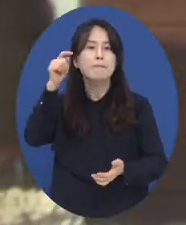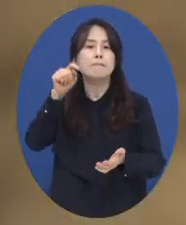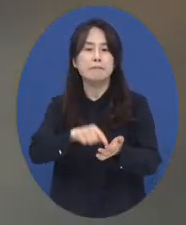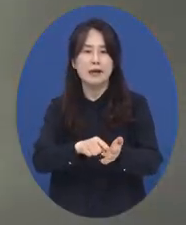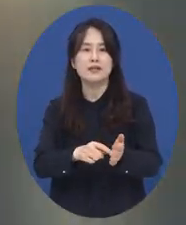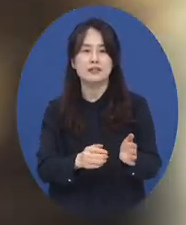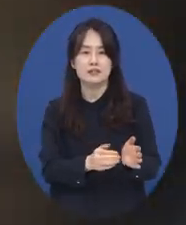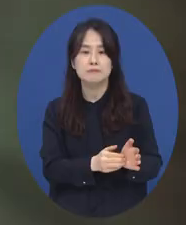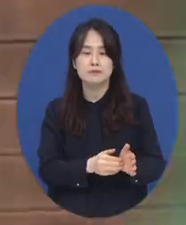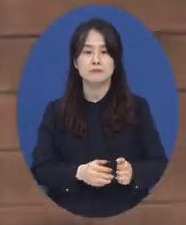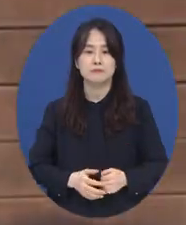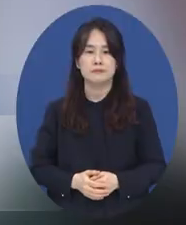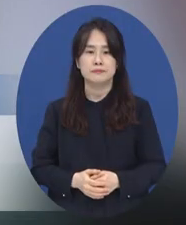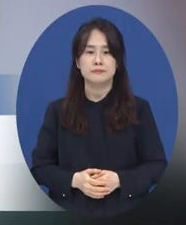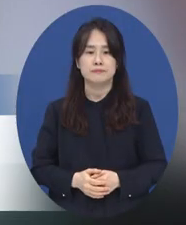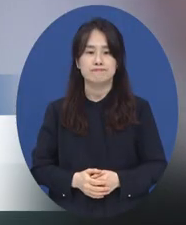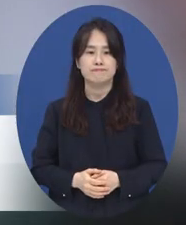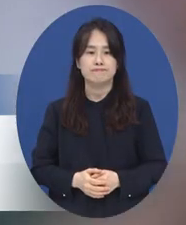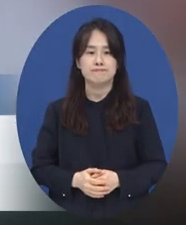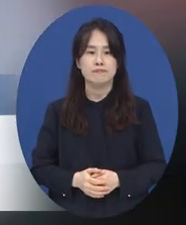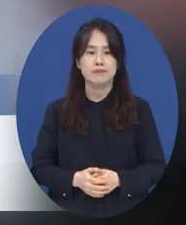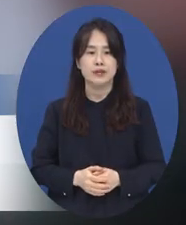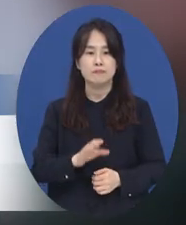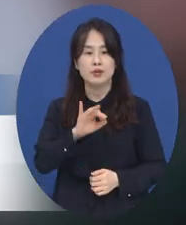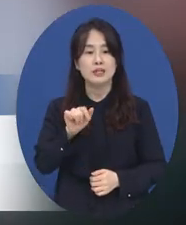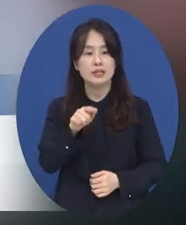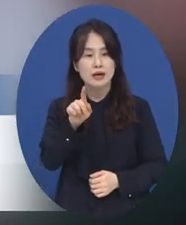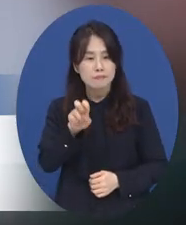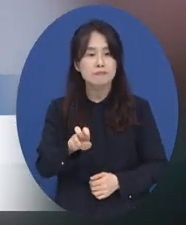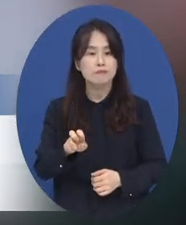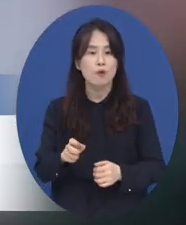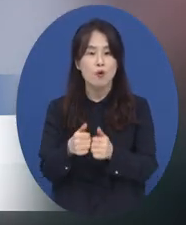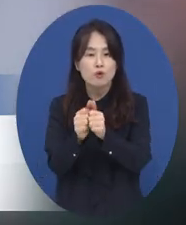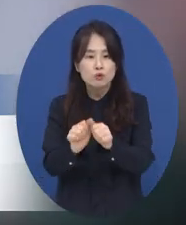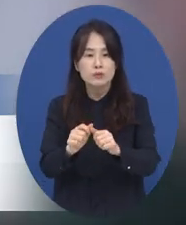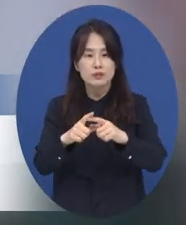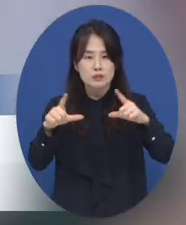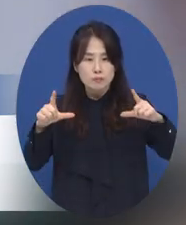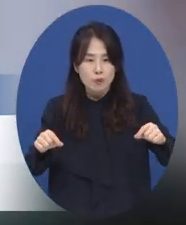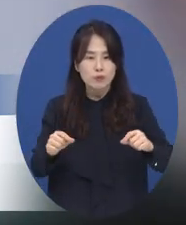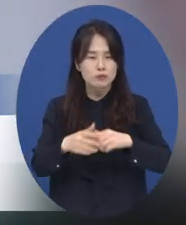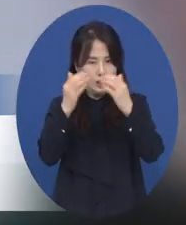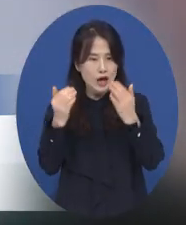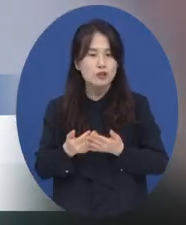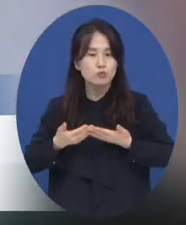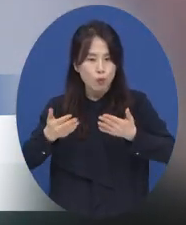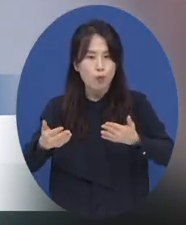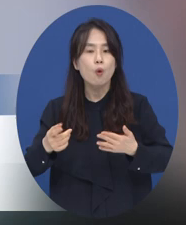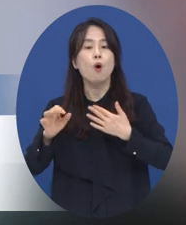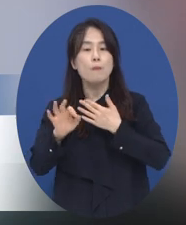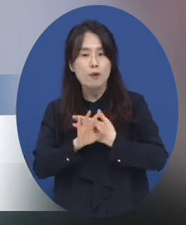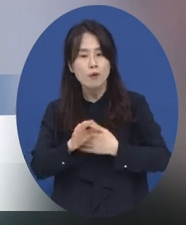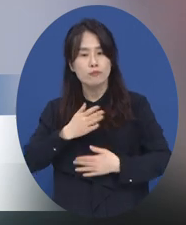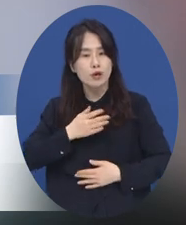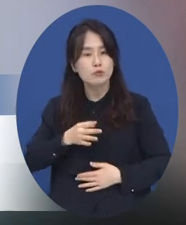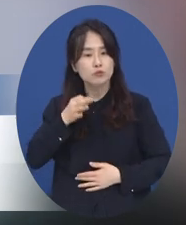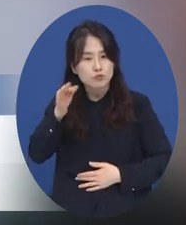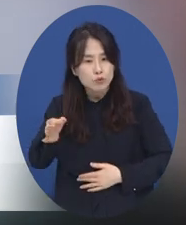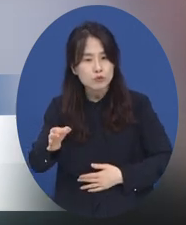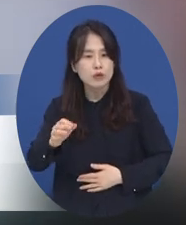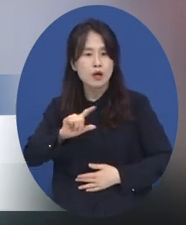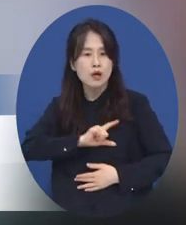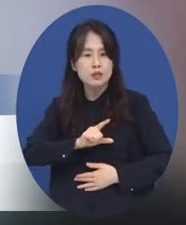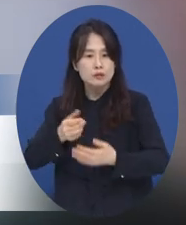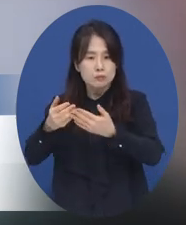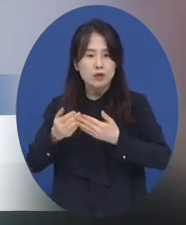별미가 잡혔습니다 50,000 궁금하고 꼭 수 커야 함 해 공 후에 한걸까 모은거 고하고 후